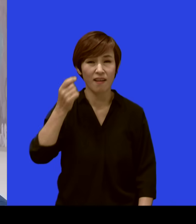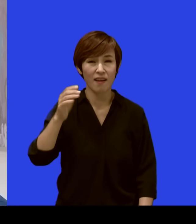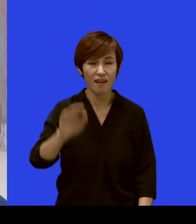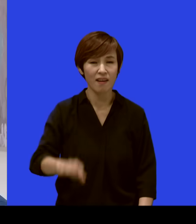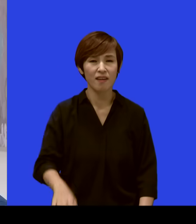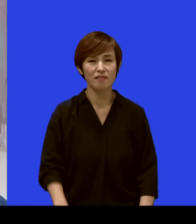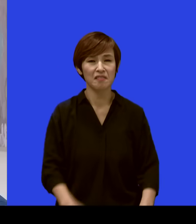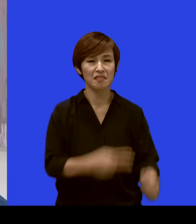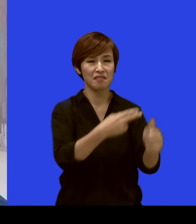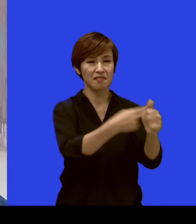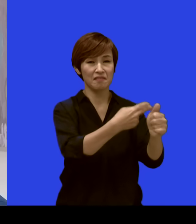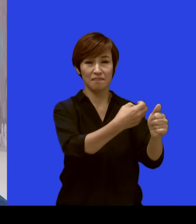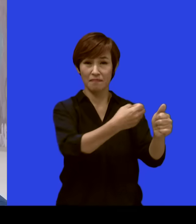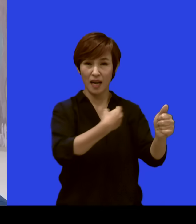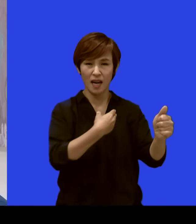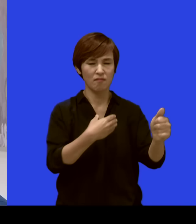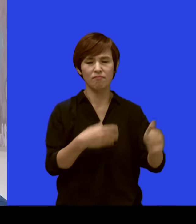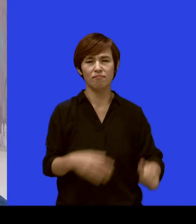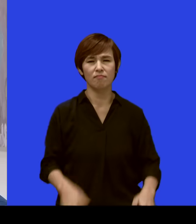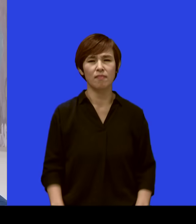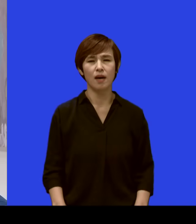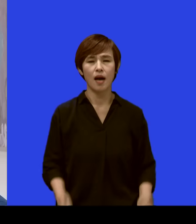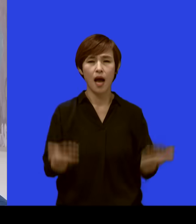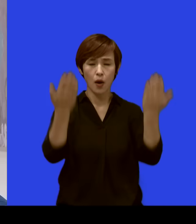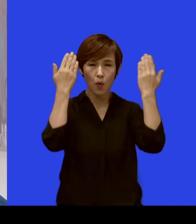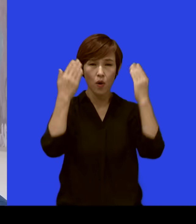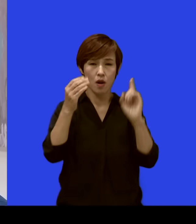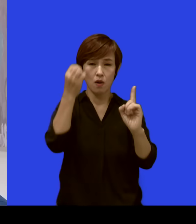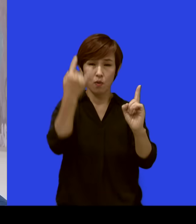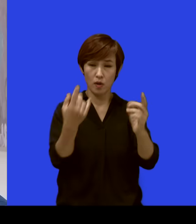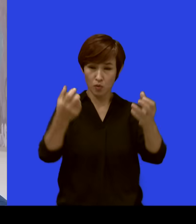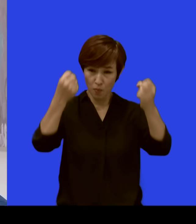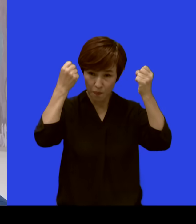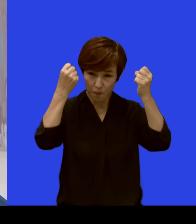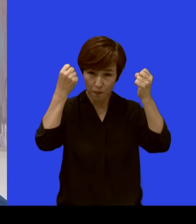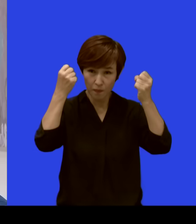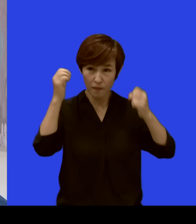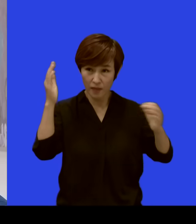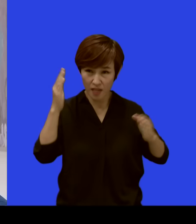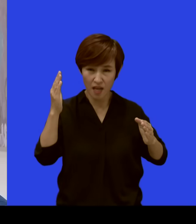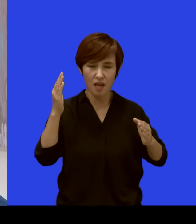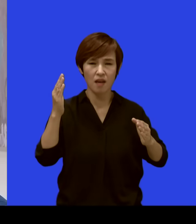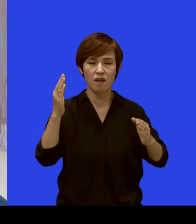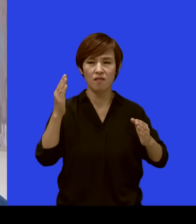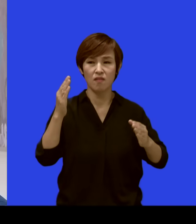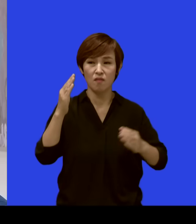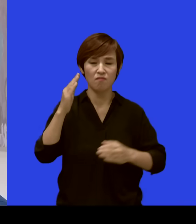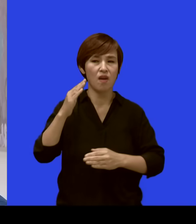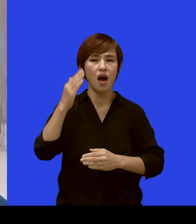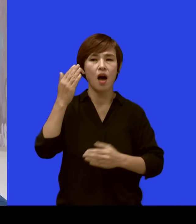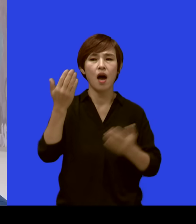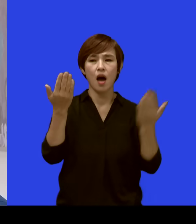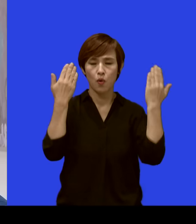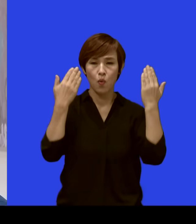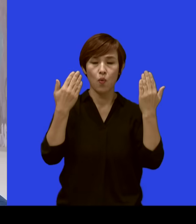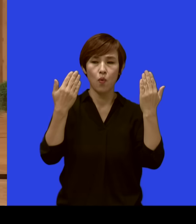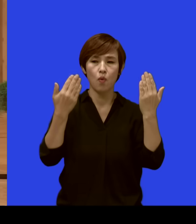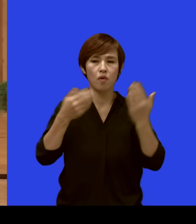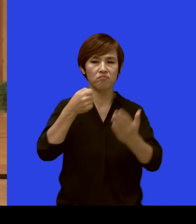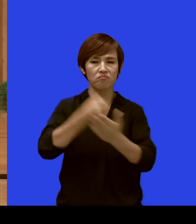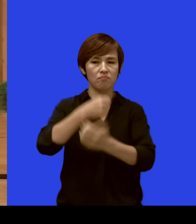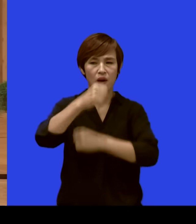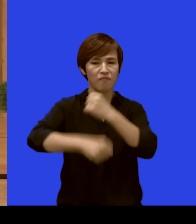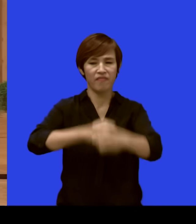유일한 꿈이었는데 학교에서 일회 졸업생들은 그 니들 마음이 아니라 학교가 정한 학교를 가야